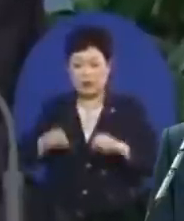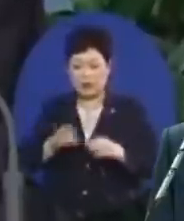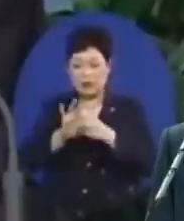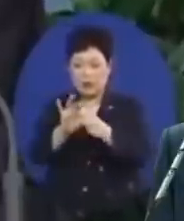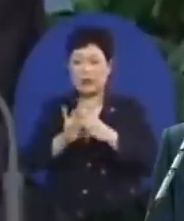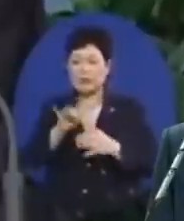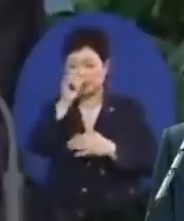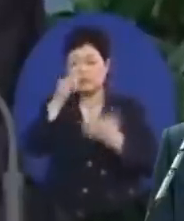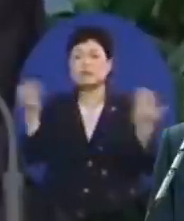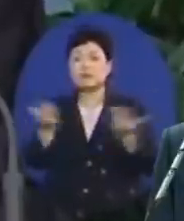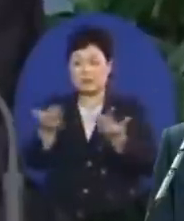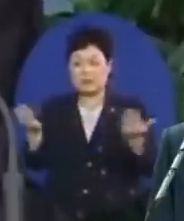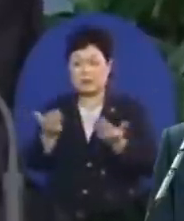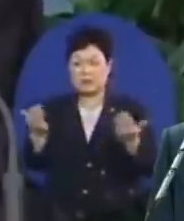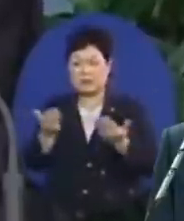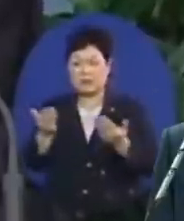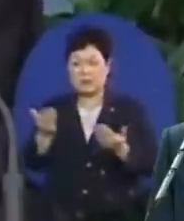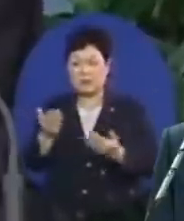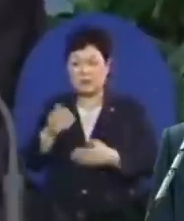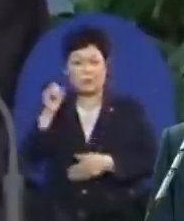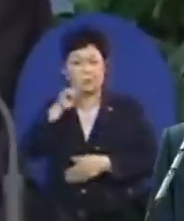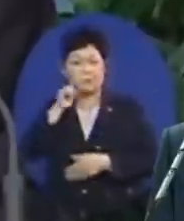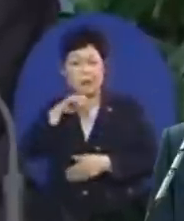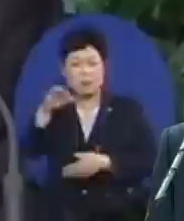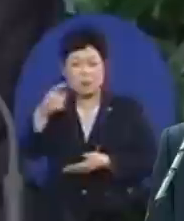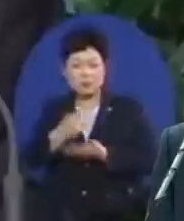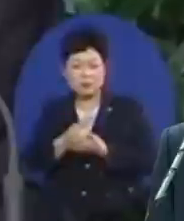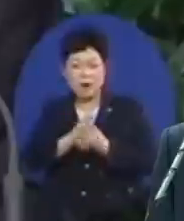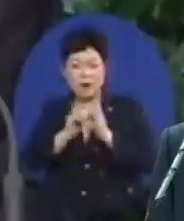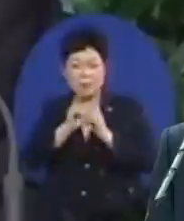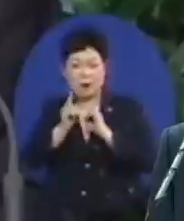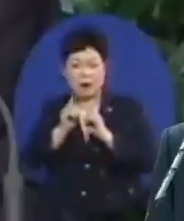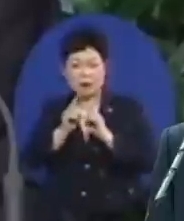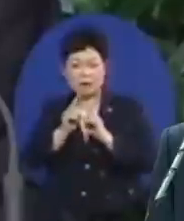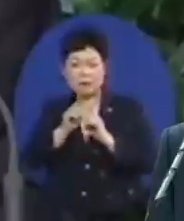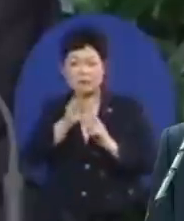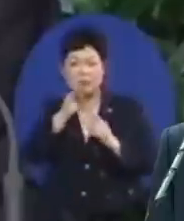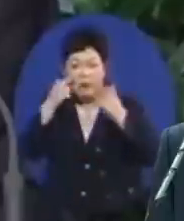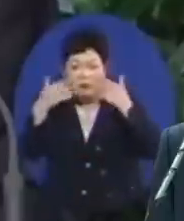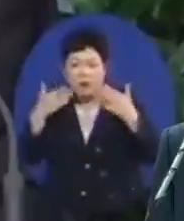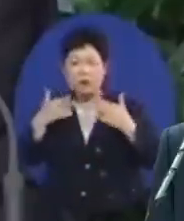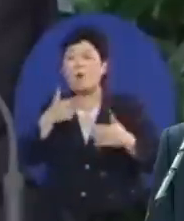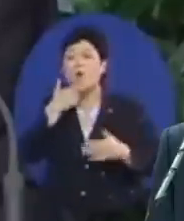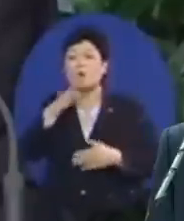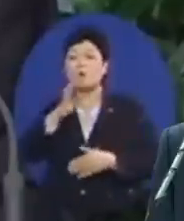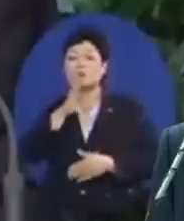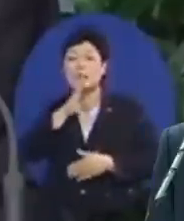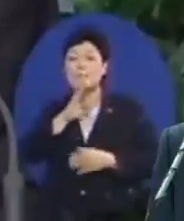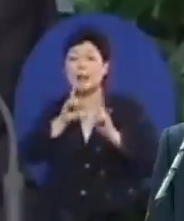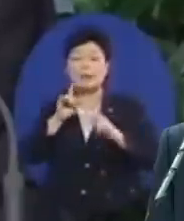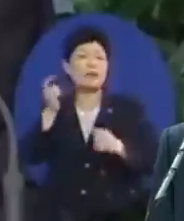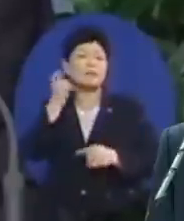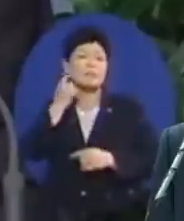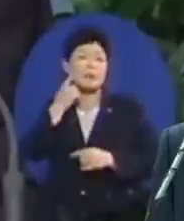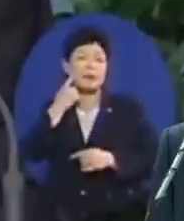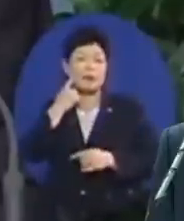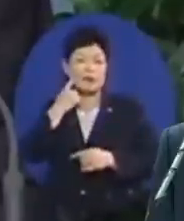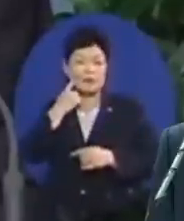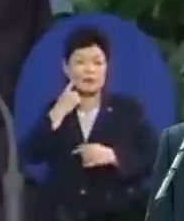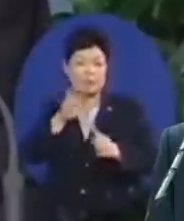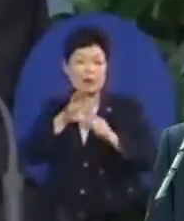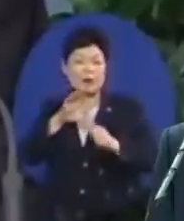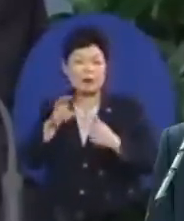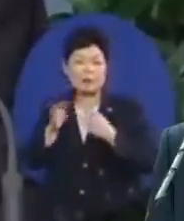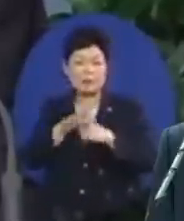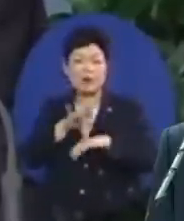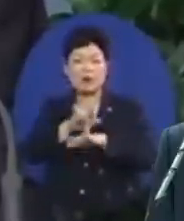있는 사건을 가지고 와서 말을 하되 삐뚤어지게 하는 것입니다. 정확하게 참말을 안 하지냐고 거짓말을 한다.